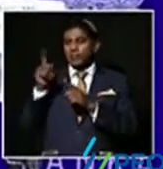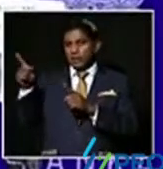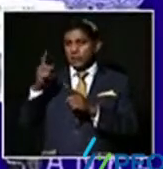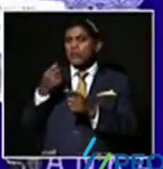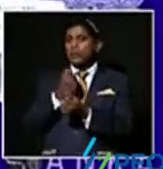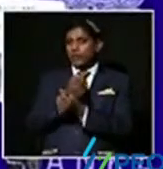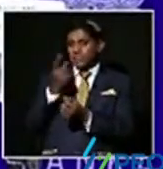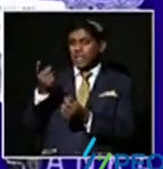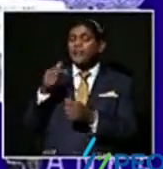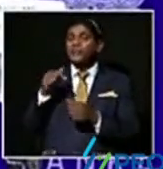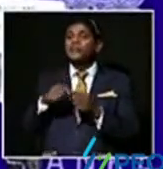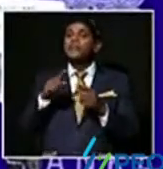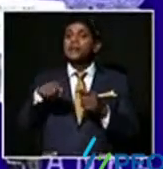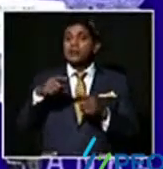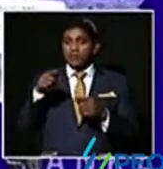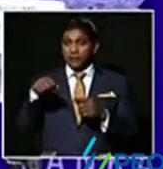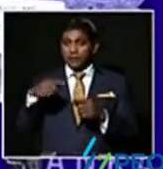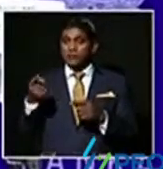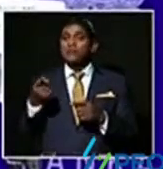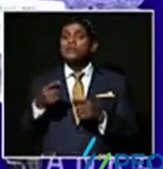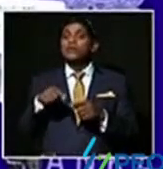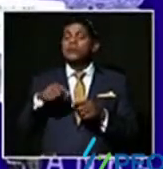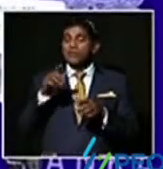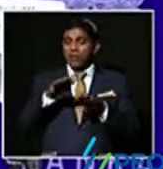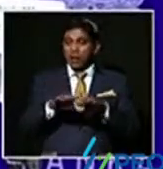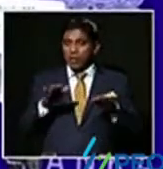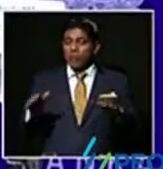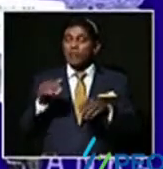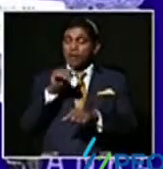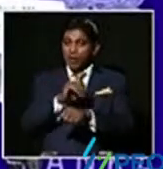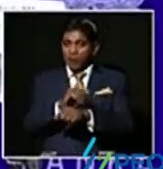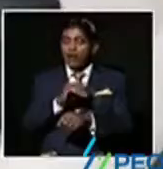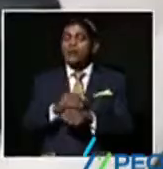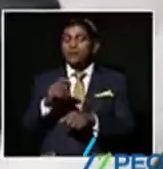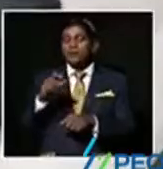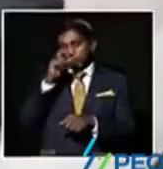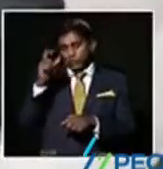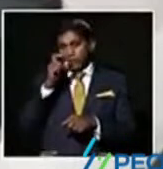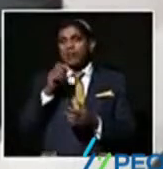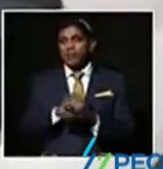ඒ වගේම ඉතිරි අත්අඩංගුවට ගැනීම සඳහා අවශ්‍ය විමර්ශන සිදු කරනවා.